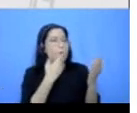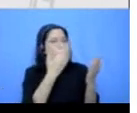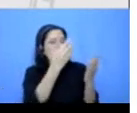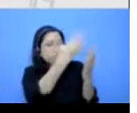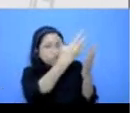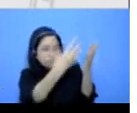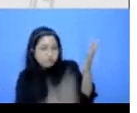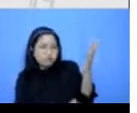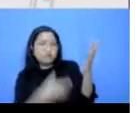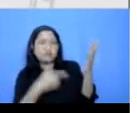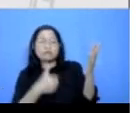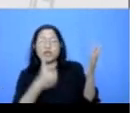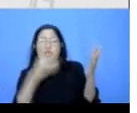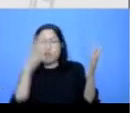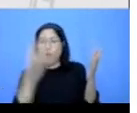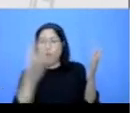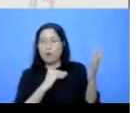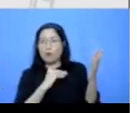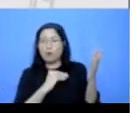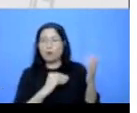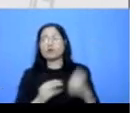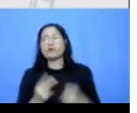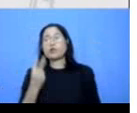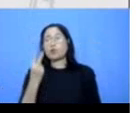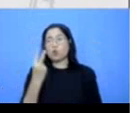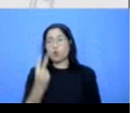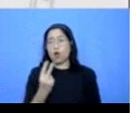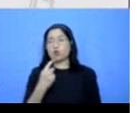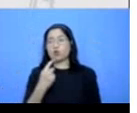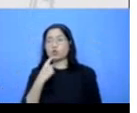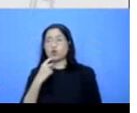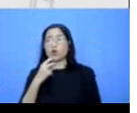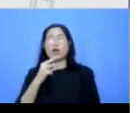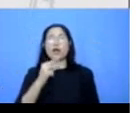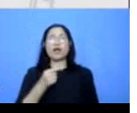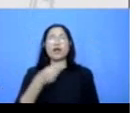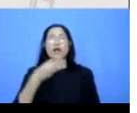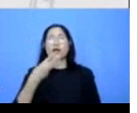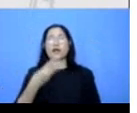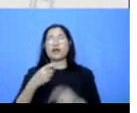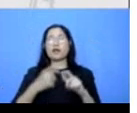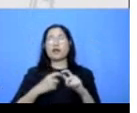Yang kedua saya ingin share nanti tentang resiliensi.